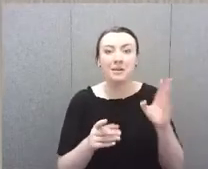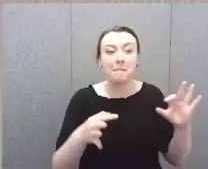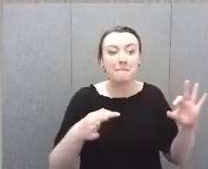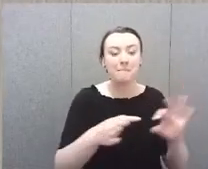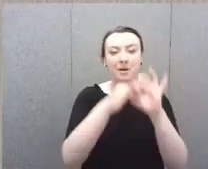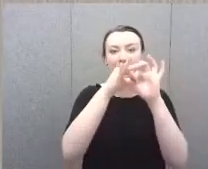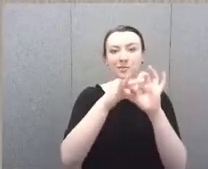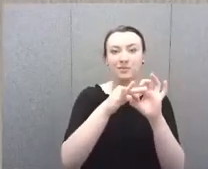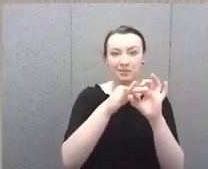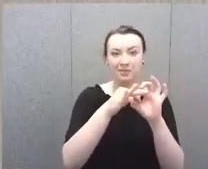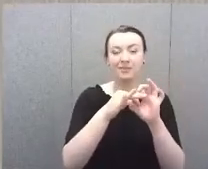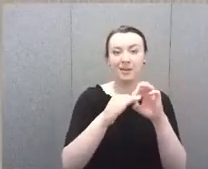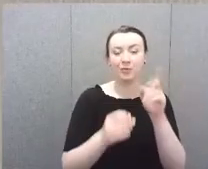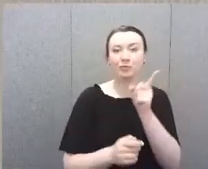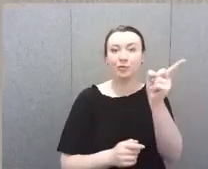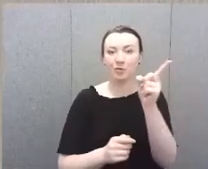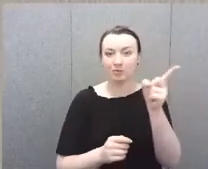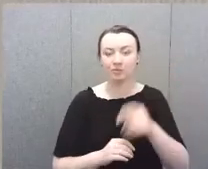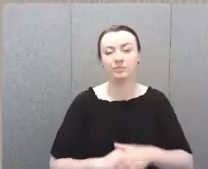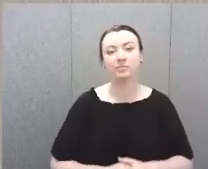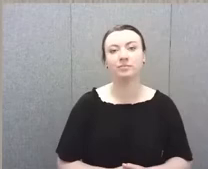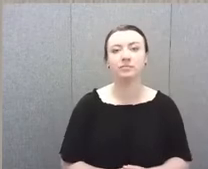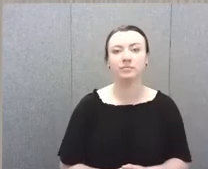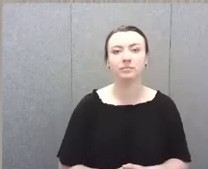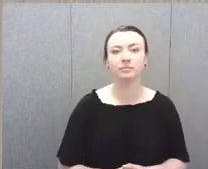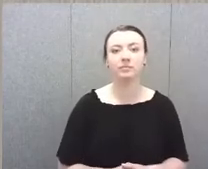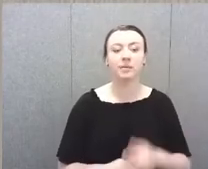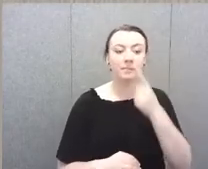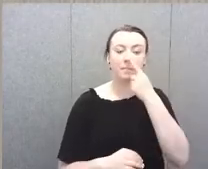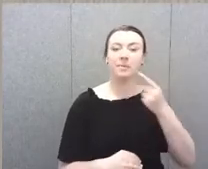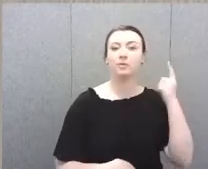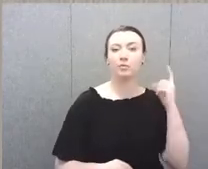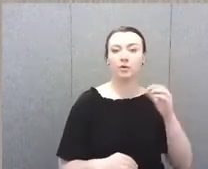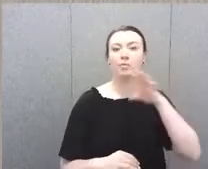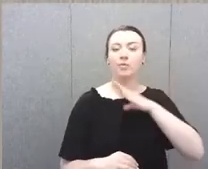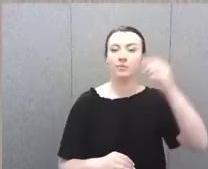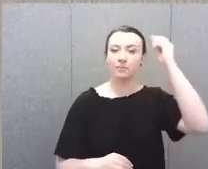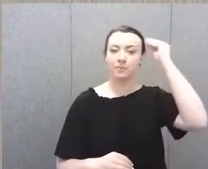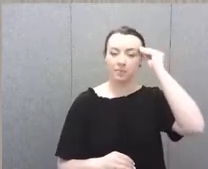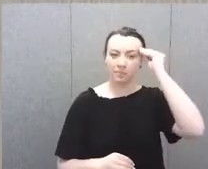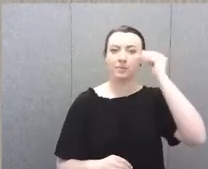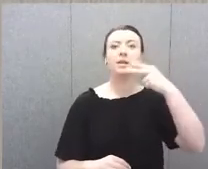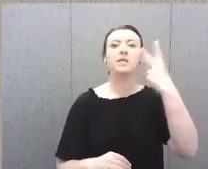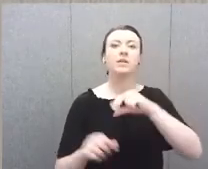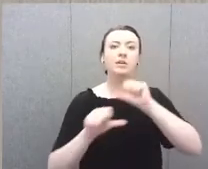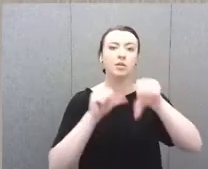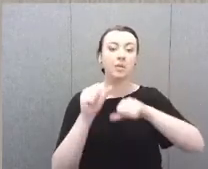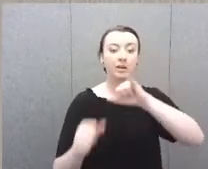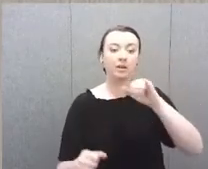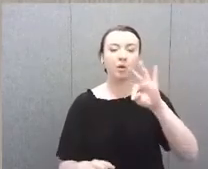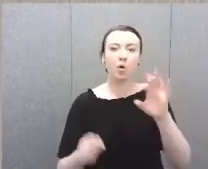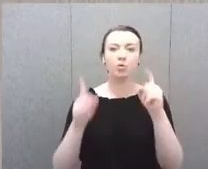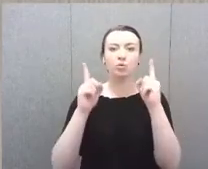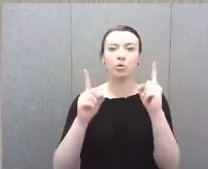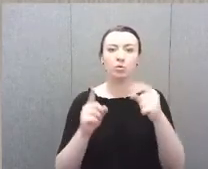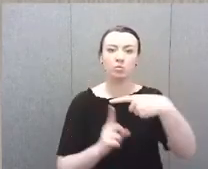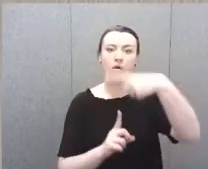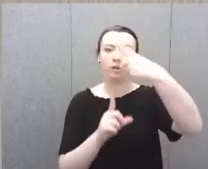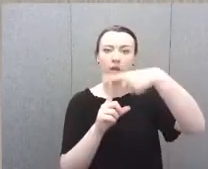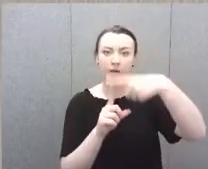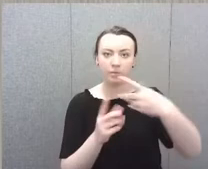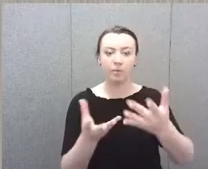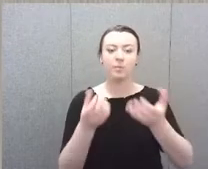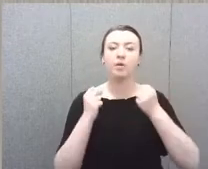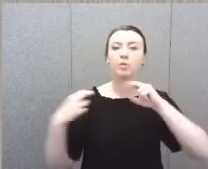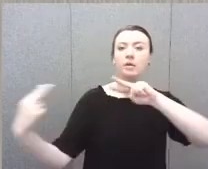и с теми, кто смотрит наше мероприятие онлайн. В прошлом году мы